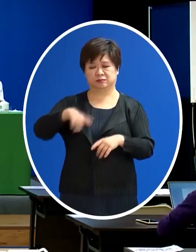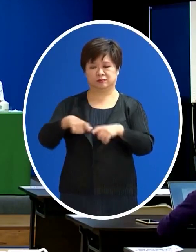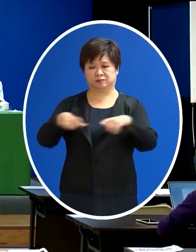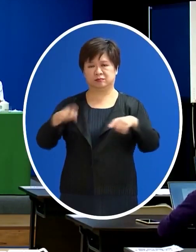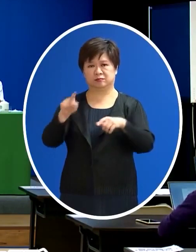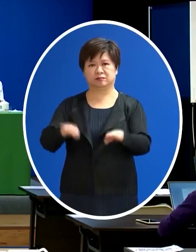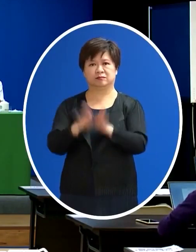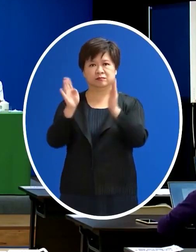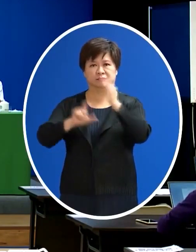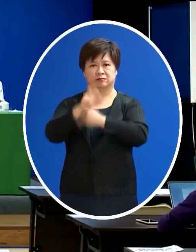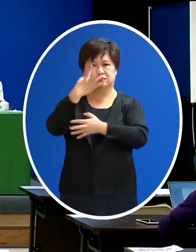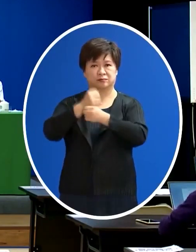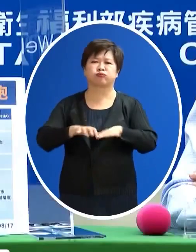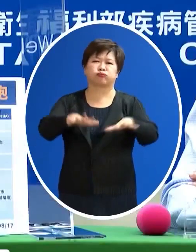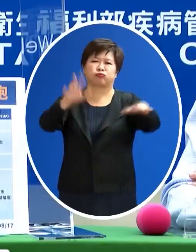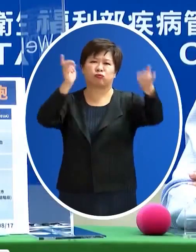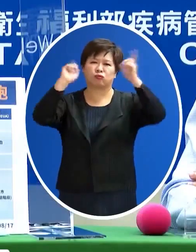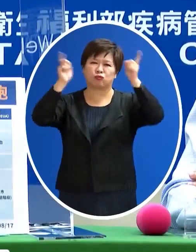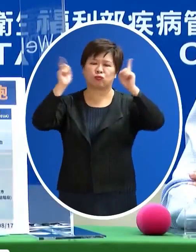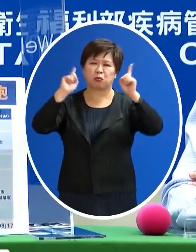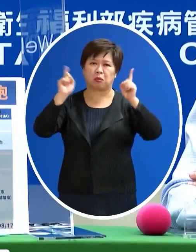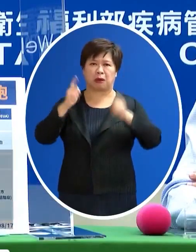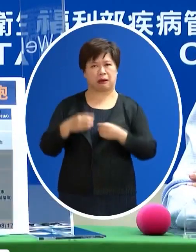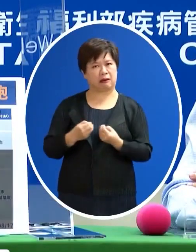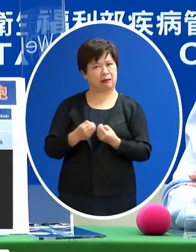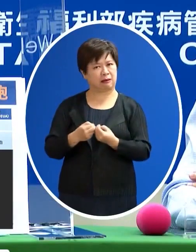成更多的民众出门？ 五倍券